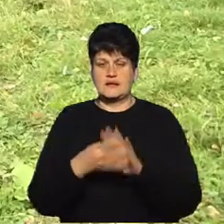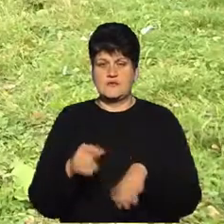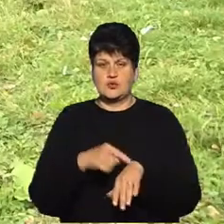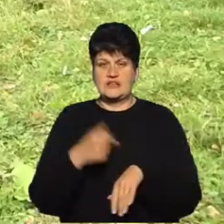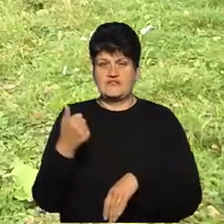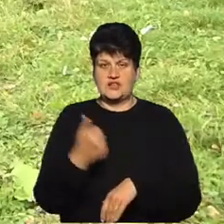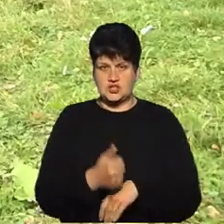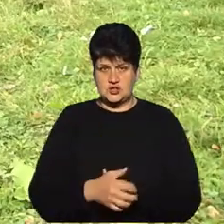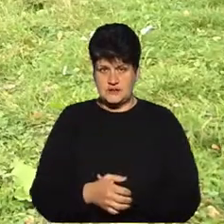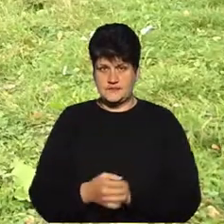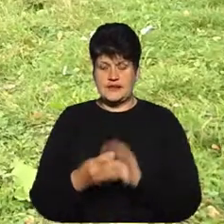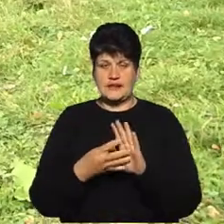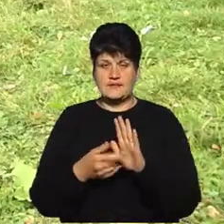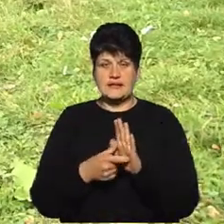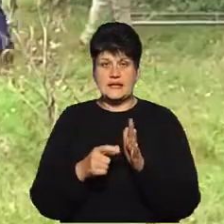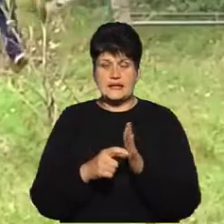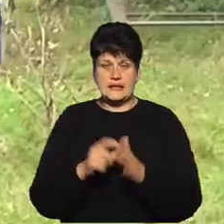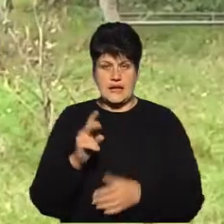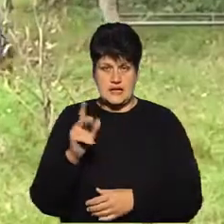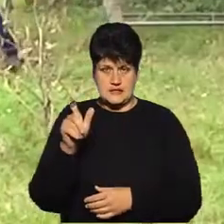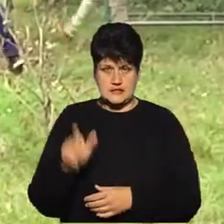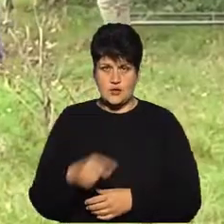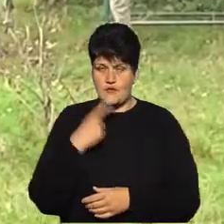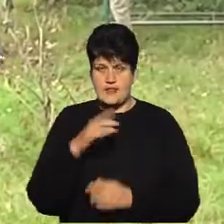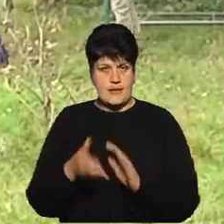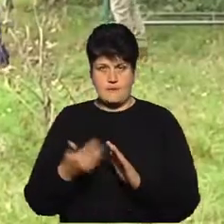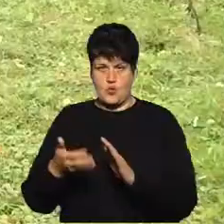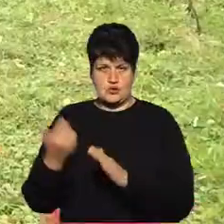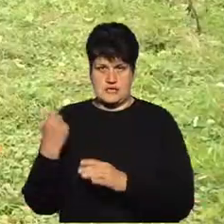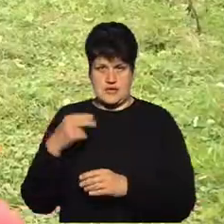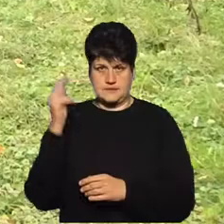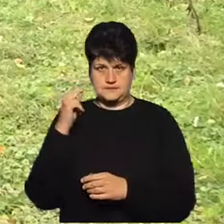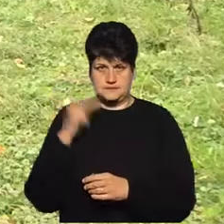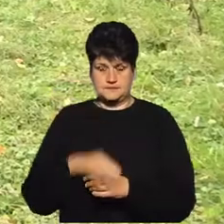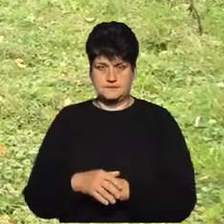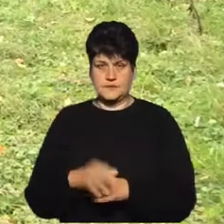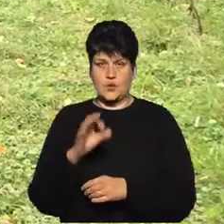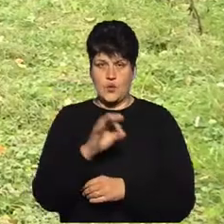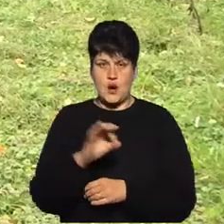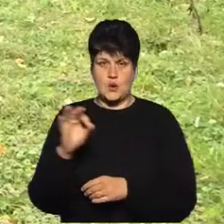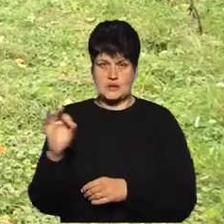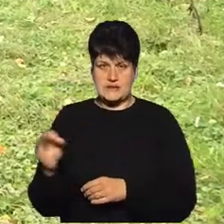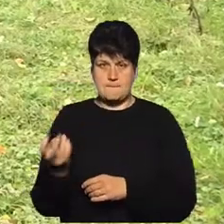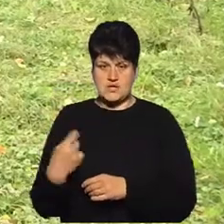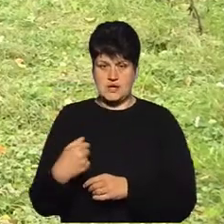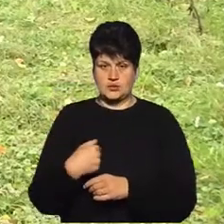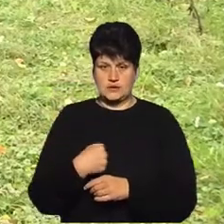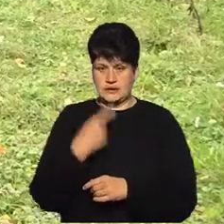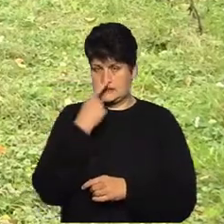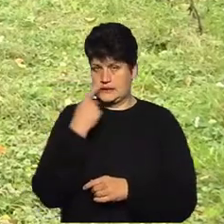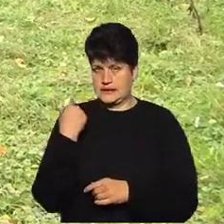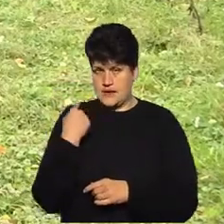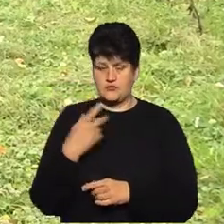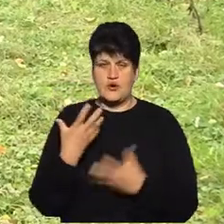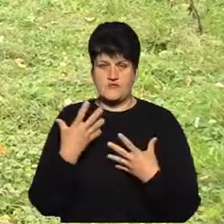тиждень. Дев'ятикласник Максим Канюка каже, не пропускає жодного заняття. Ольга Олександрівна прийшла до нас недавно, але